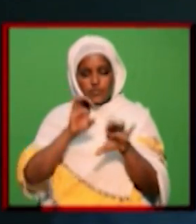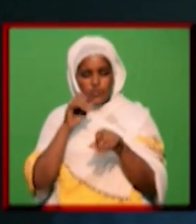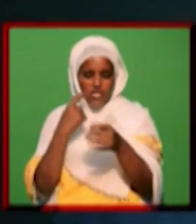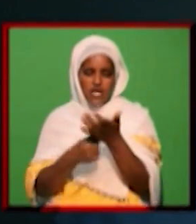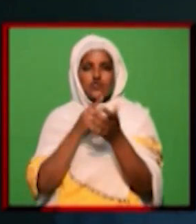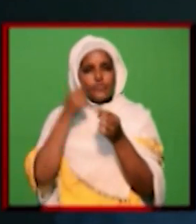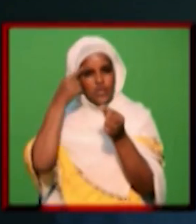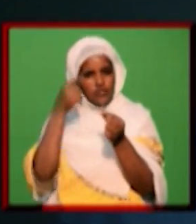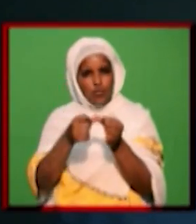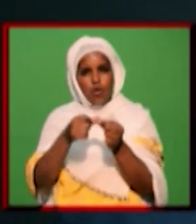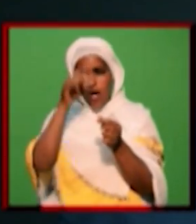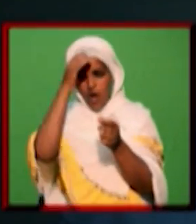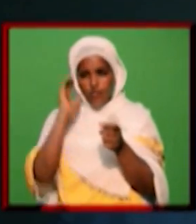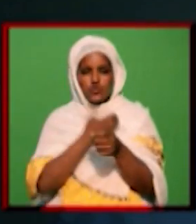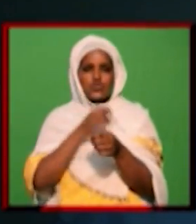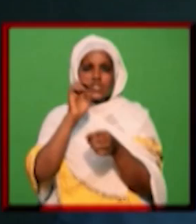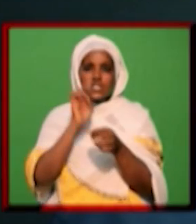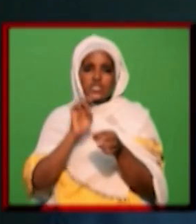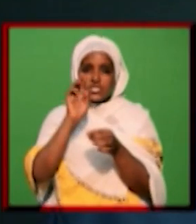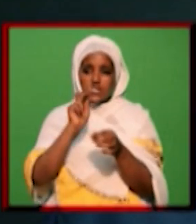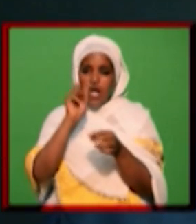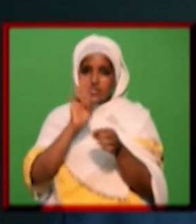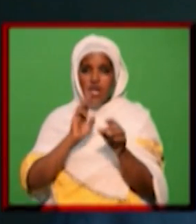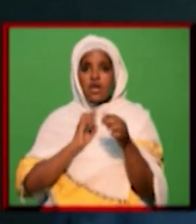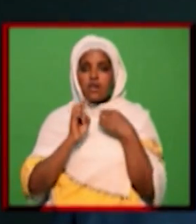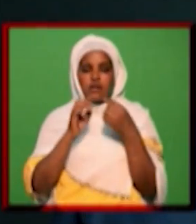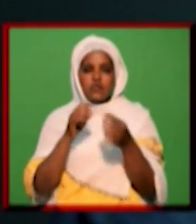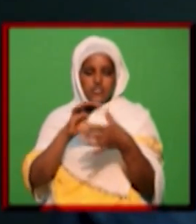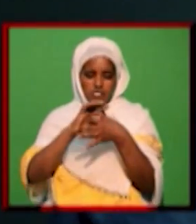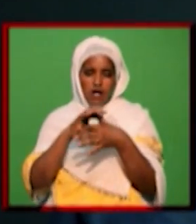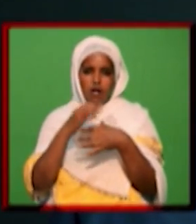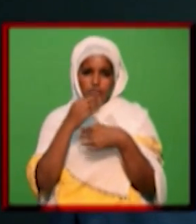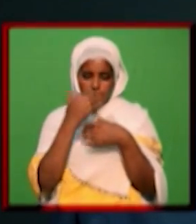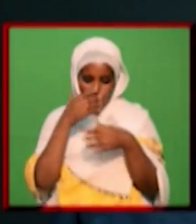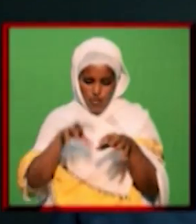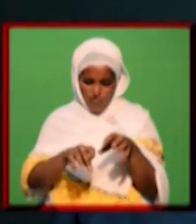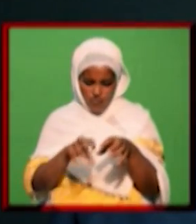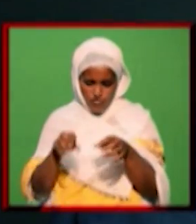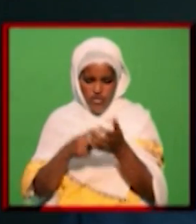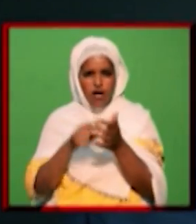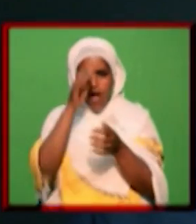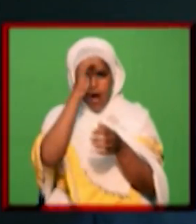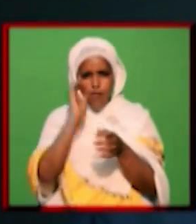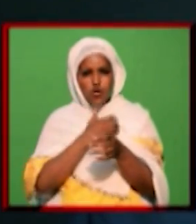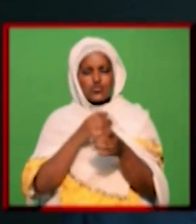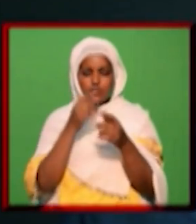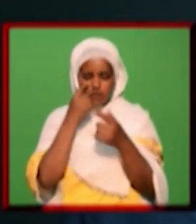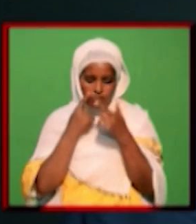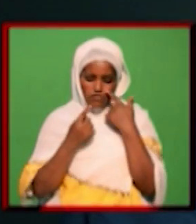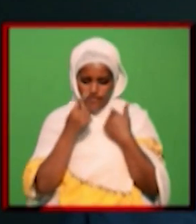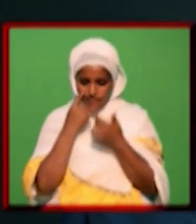ينو ميتاسبو أباتوشي كداسي بمي كدس بسيزي سقاودهم بمي فتت بسيزي يالك سالو انو يفسالو أباتوشي